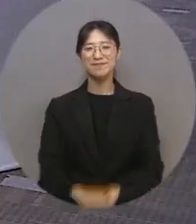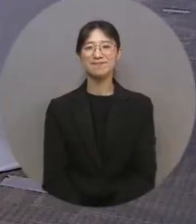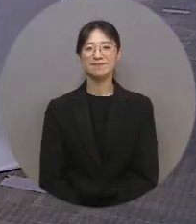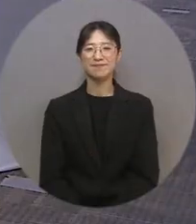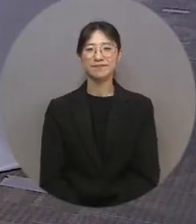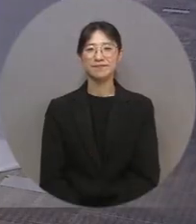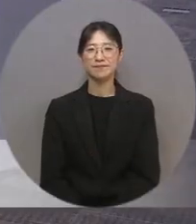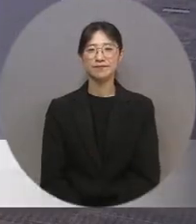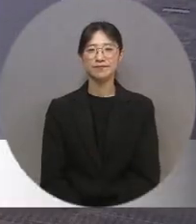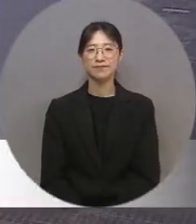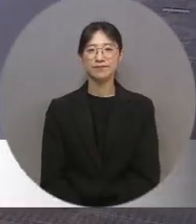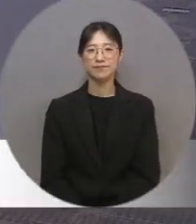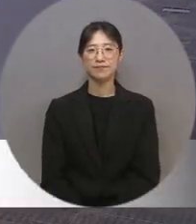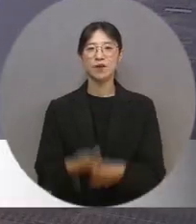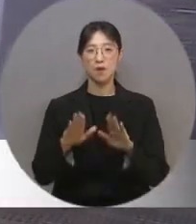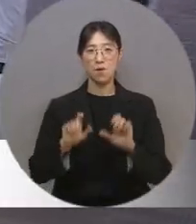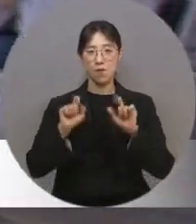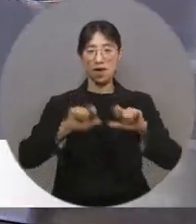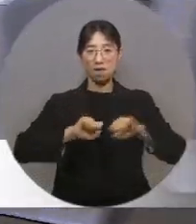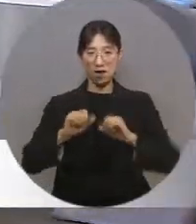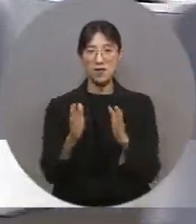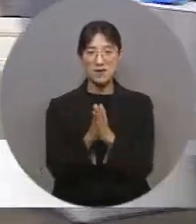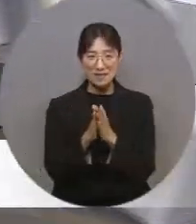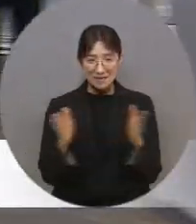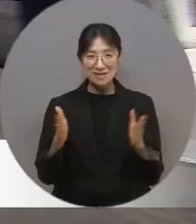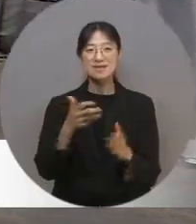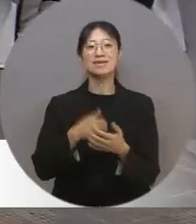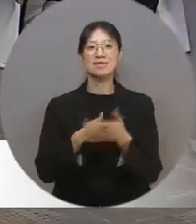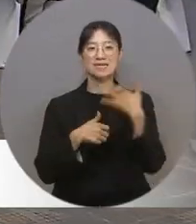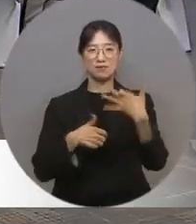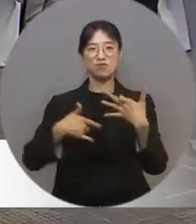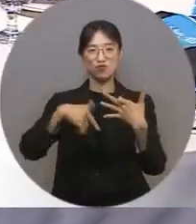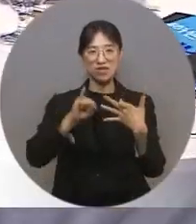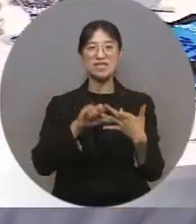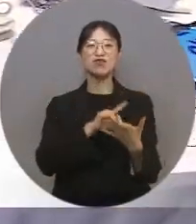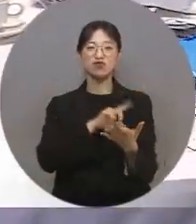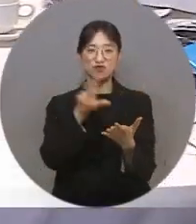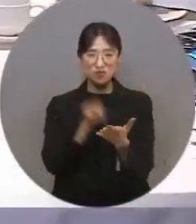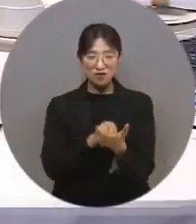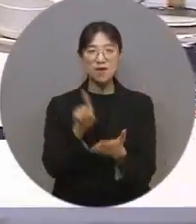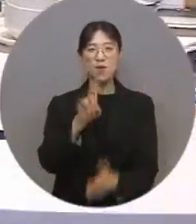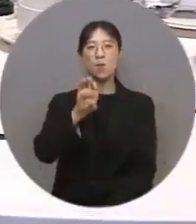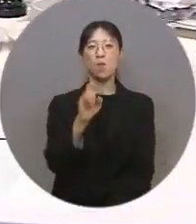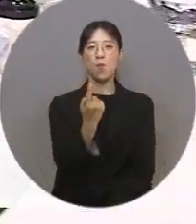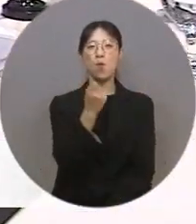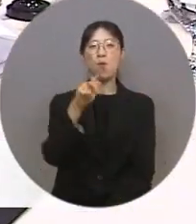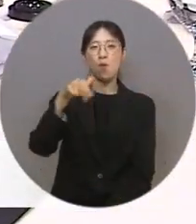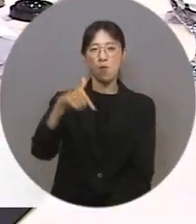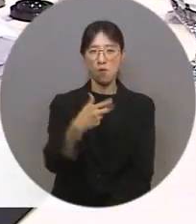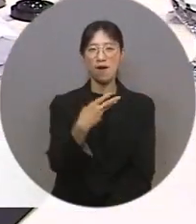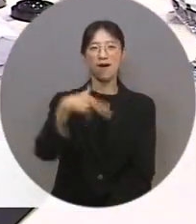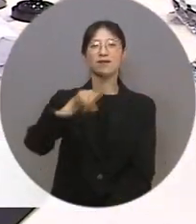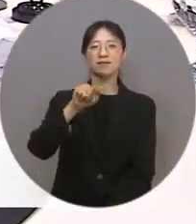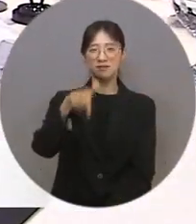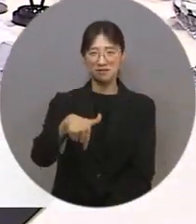됐습니다. 올해 활동을 시작하는 드림팀 19기의 주제는 포괄적 접근권입니다.